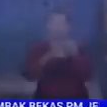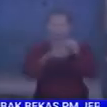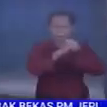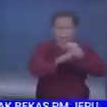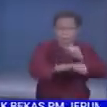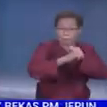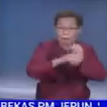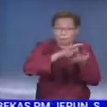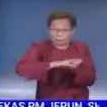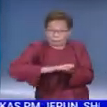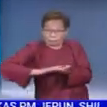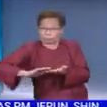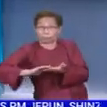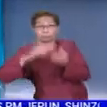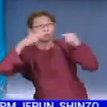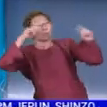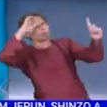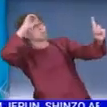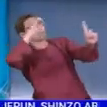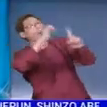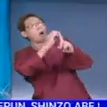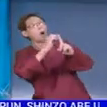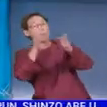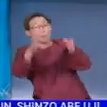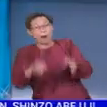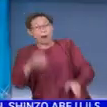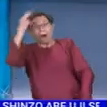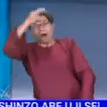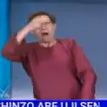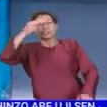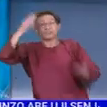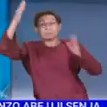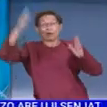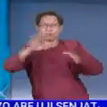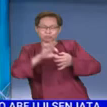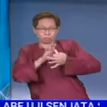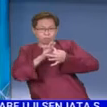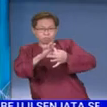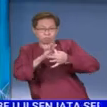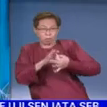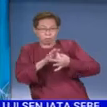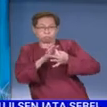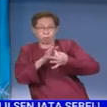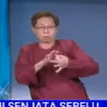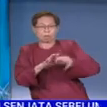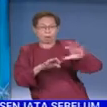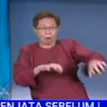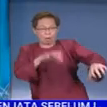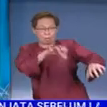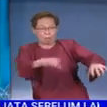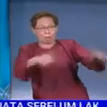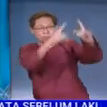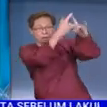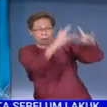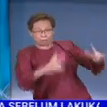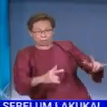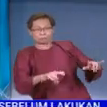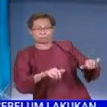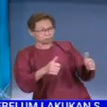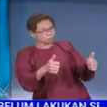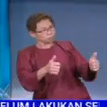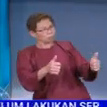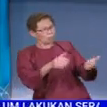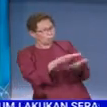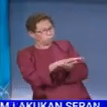Kempen kebersihan masyair mencapai matlamat apabila Jemaah Haji Malaysia memberikan kerjasama dengan memastikan kawasan perkhemahan berada